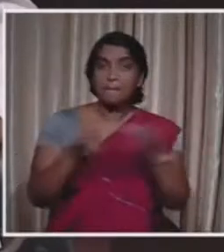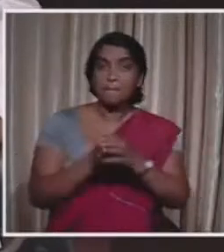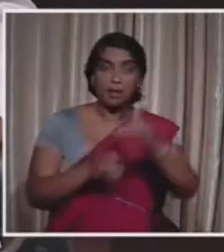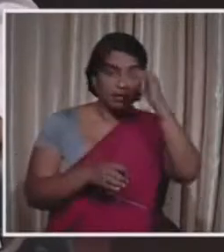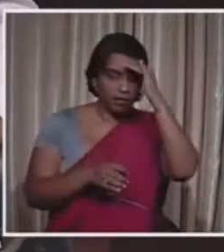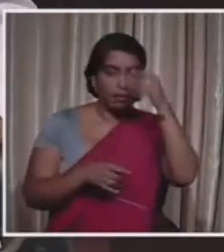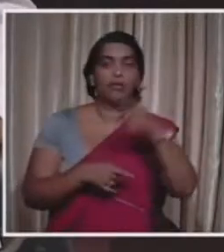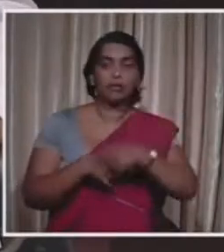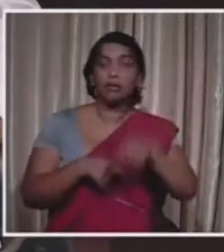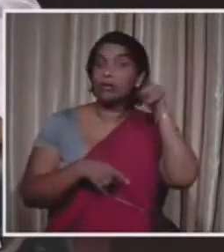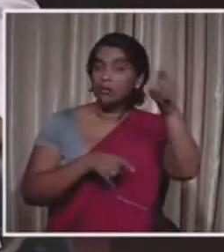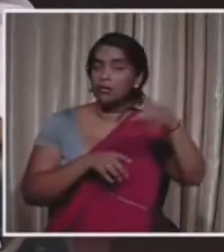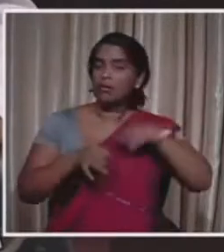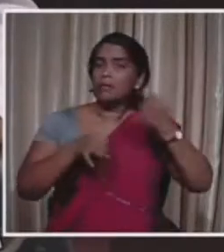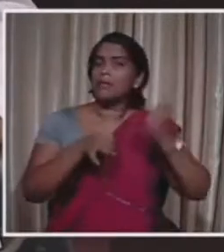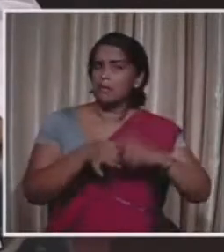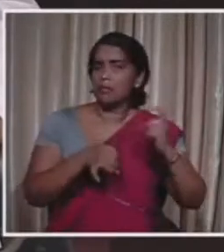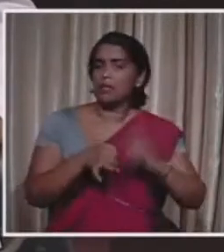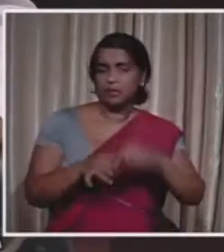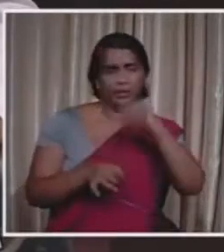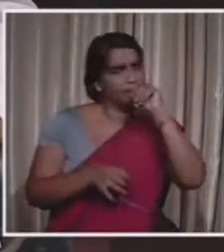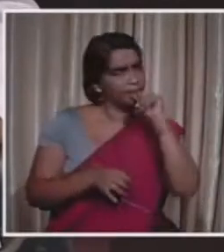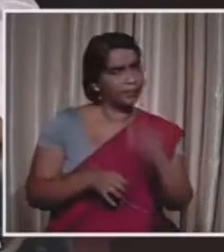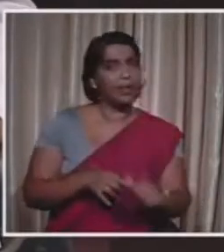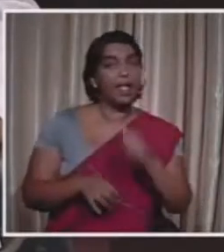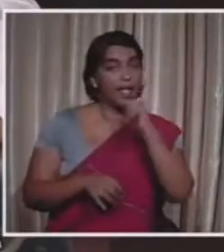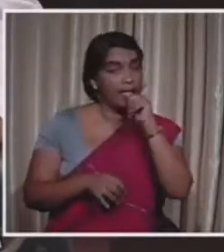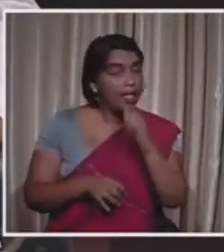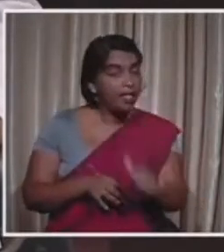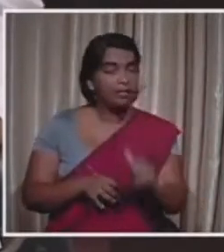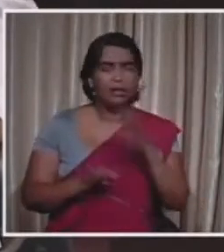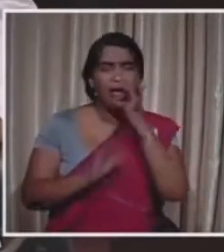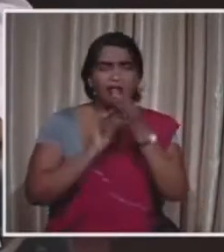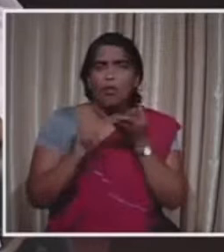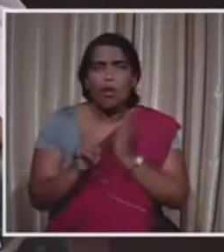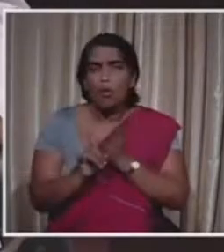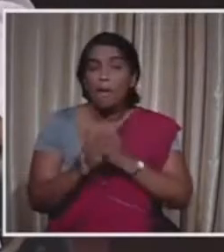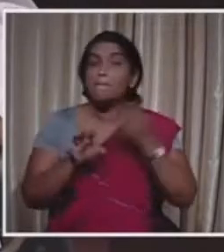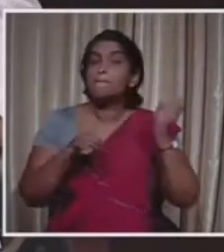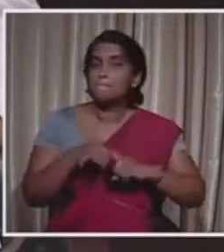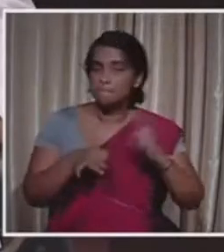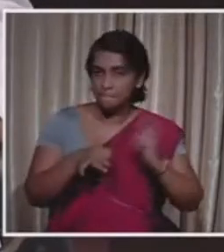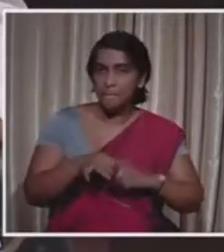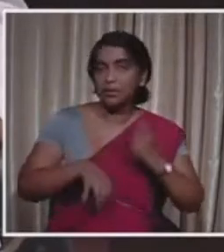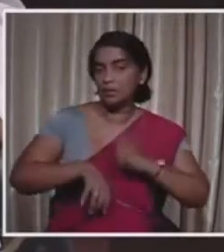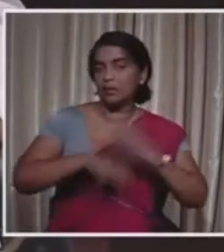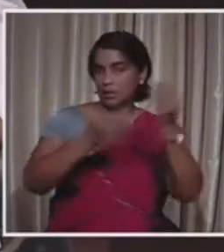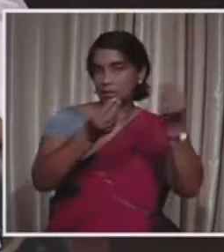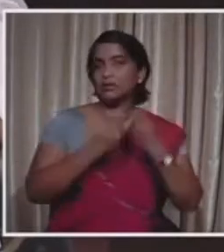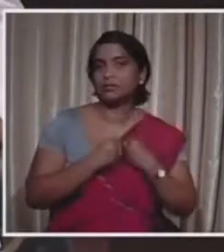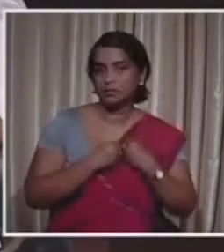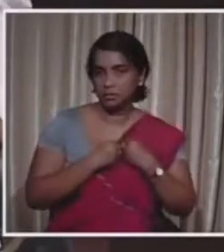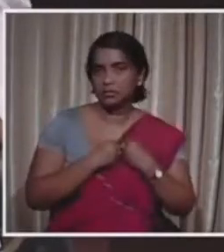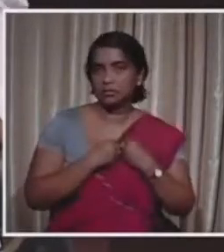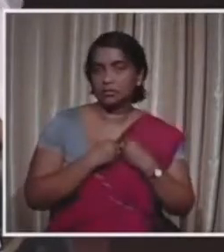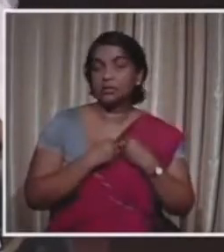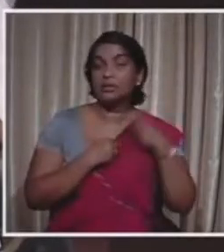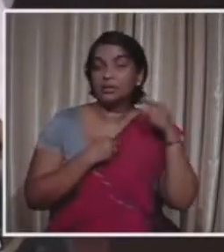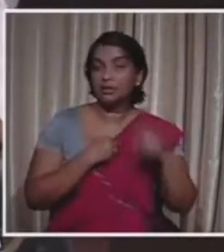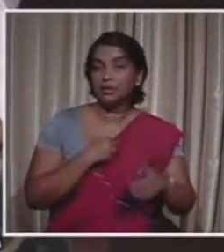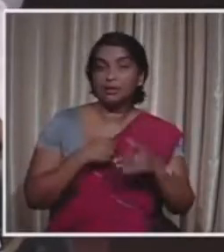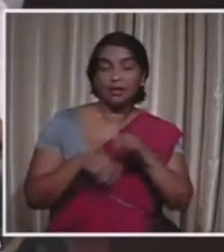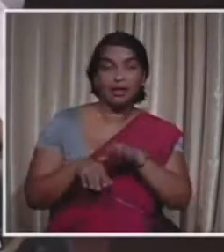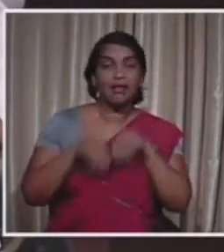නායකවරුන්ට ඒ අයගෙන් හරි ඇත්ත කතාව ප්‍රශ්න කරන්නට අවස්ථාව ලබා දෙන්න මේ